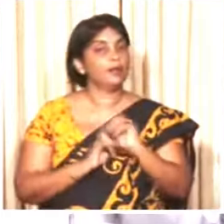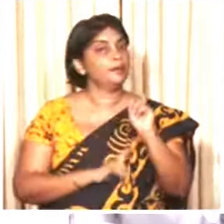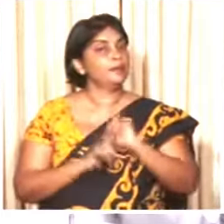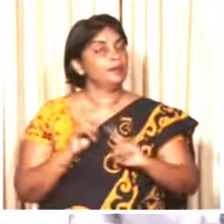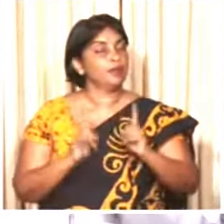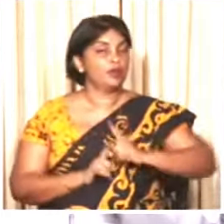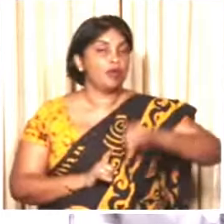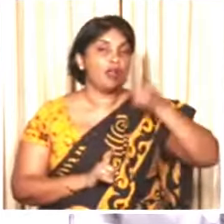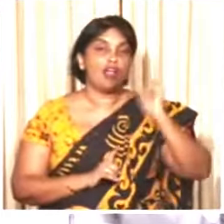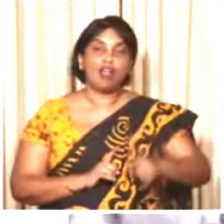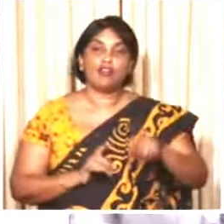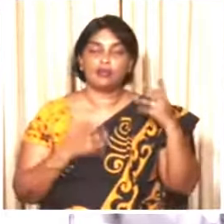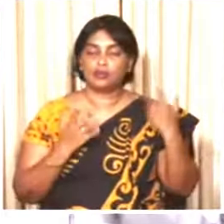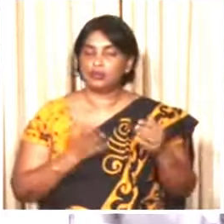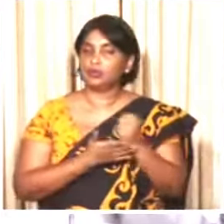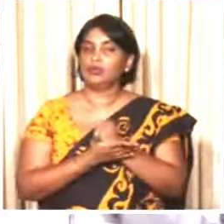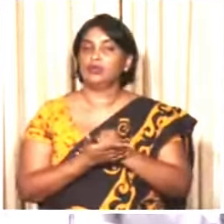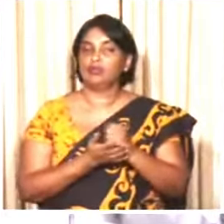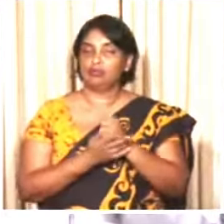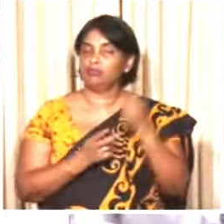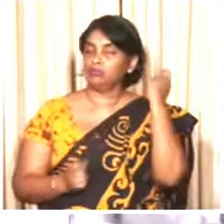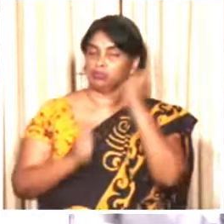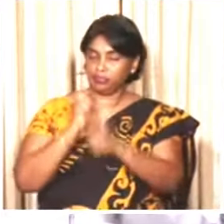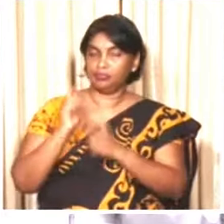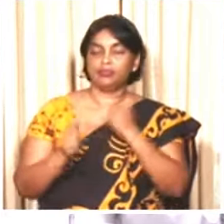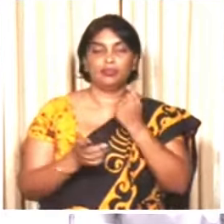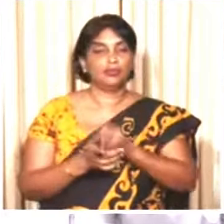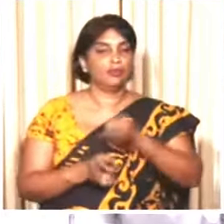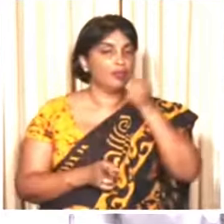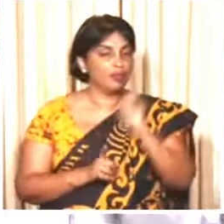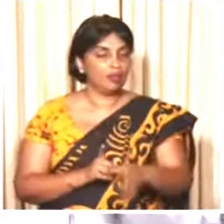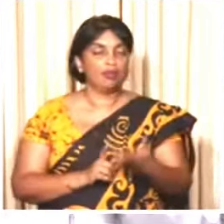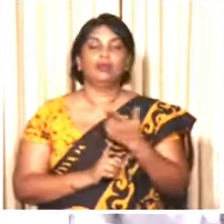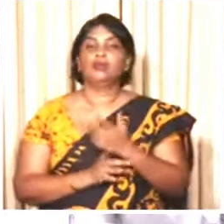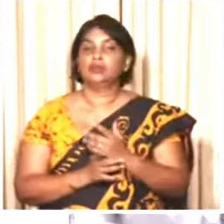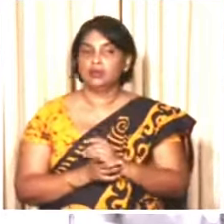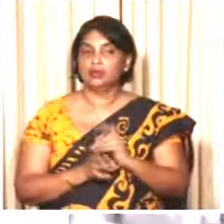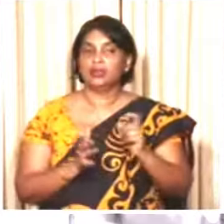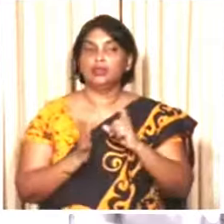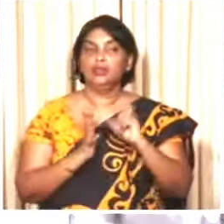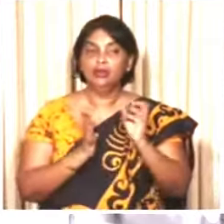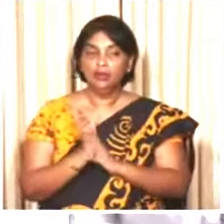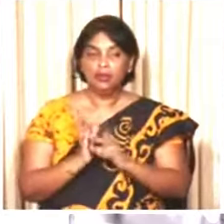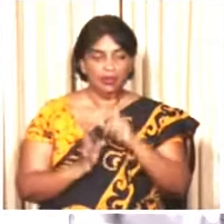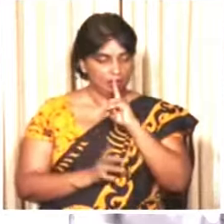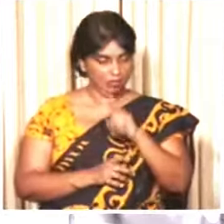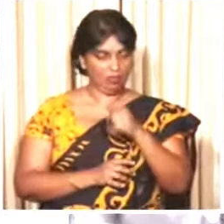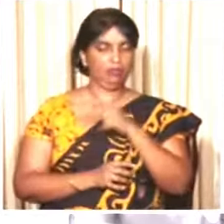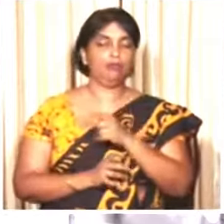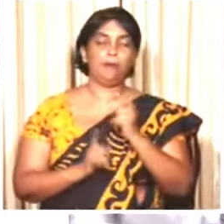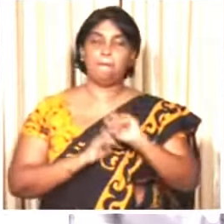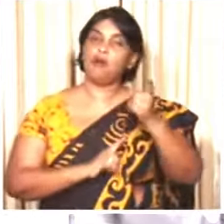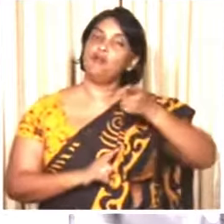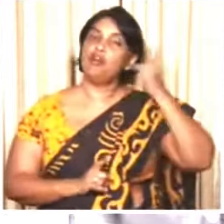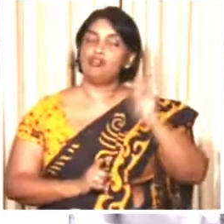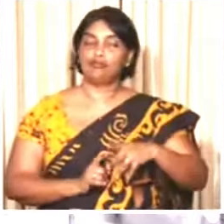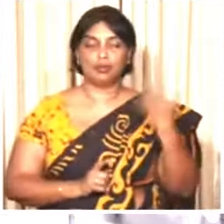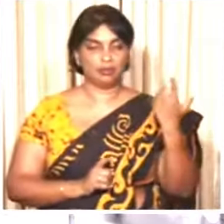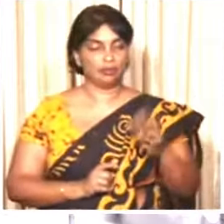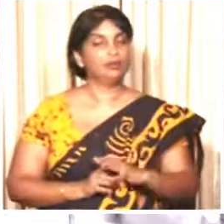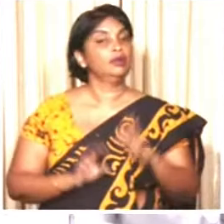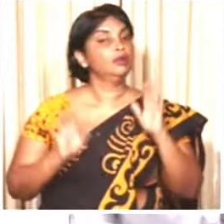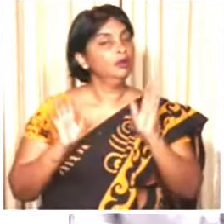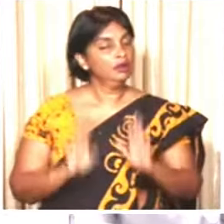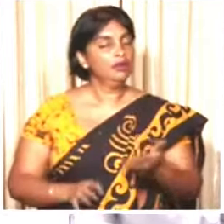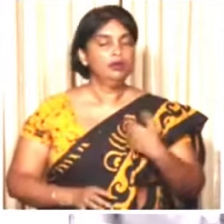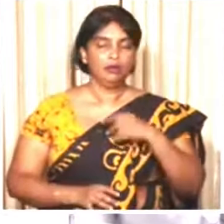පාර්ලිමේන්තුවේ අනුමත කෙරුවා කියලා මේ සියලු අය කිරීම නිලධාරිනුත් ඒක කිව්වා පාර්ලිමේන්තුවෙන් අනුමත කරලා තියෙනවා කියලා